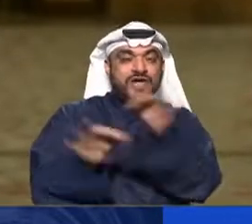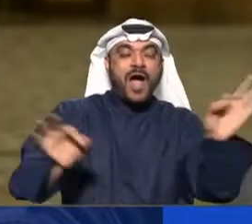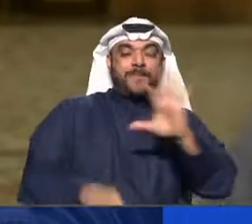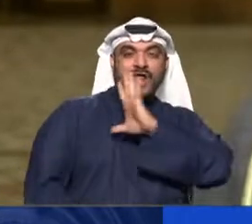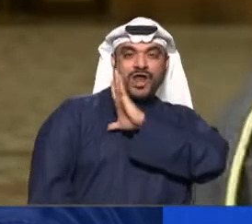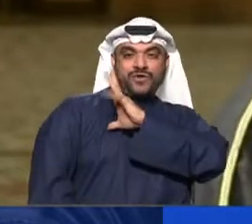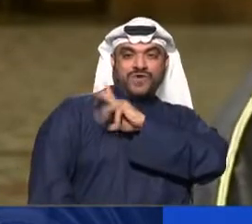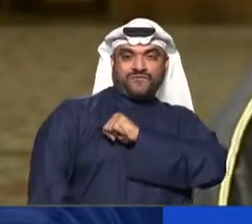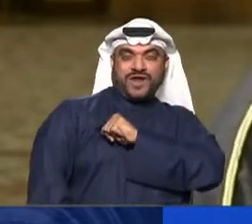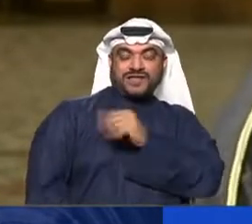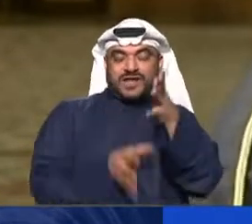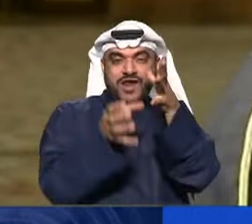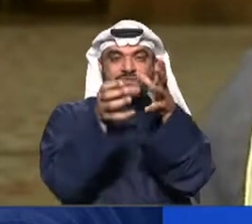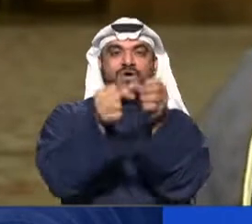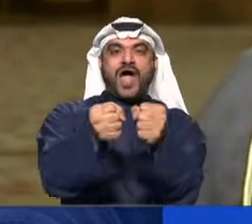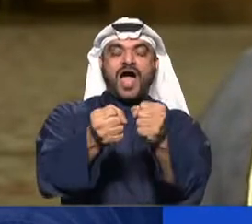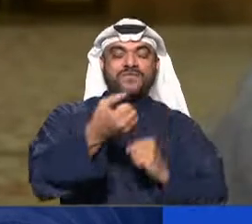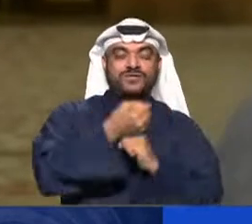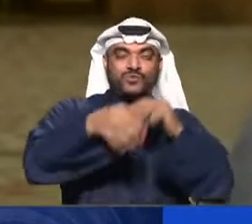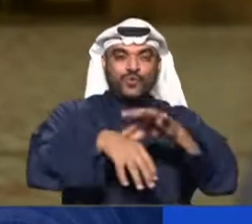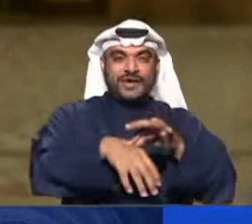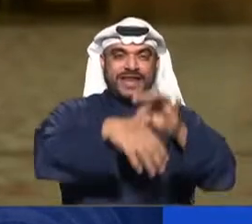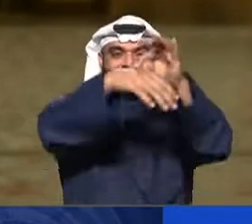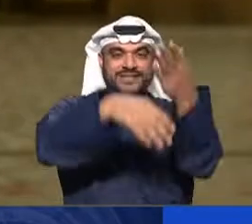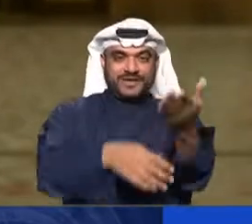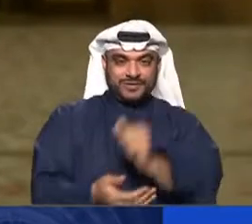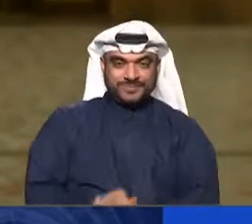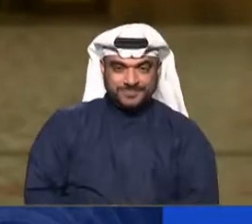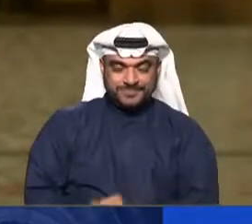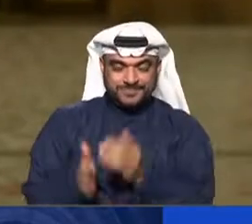والوطنية والإنسانية.